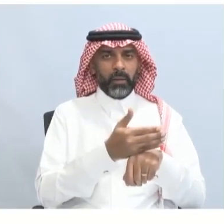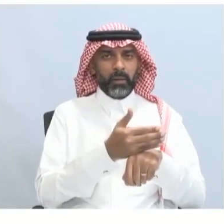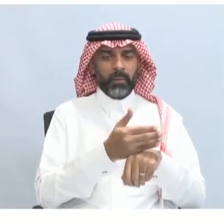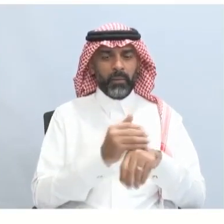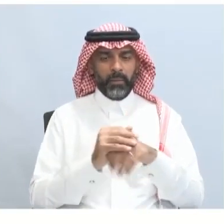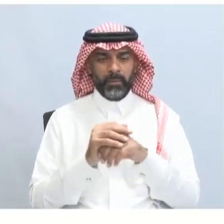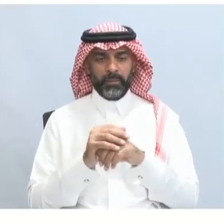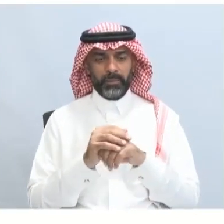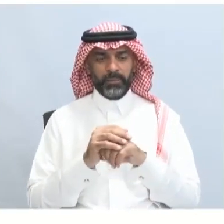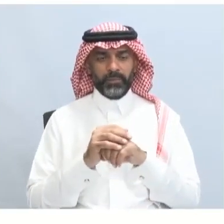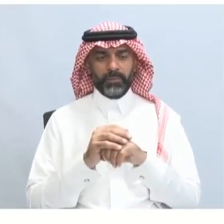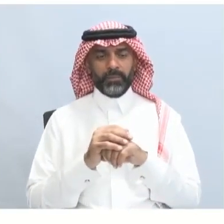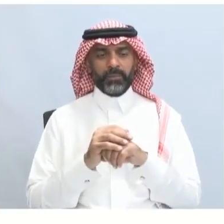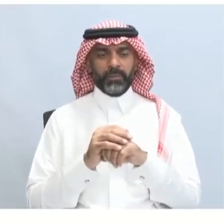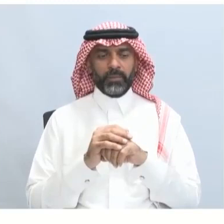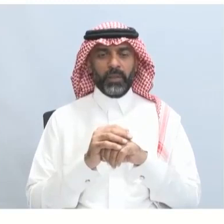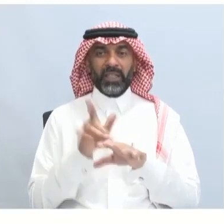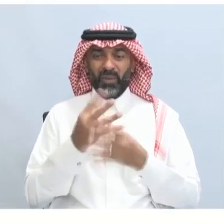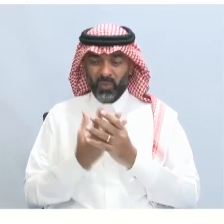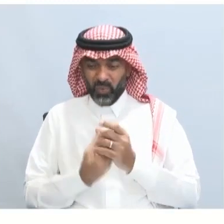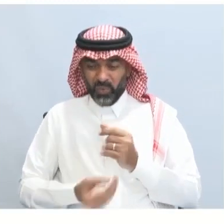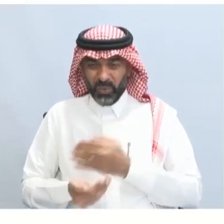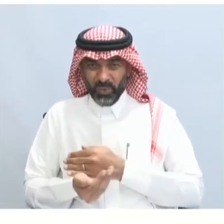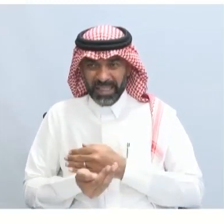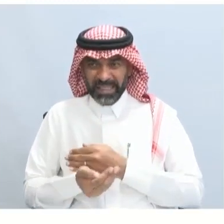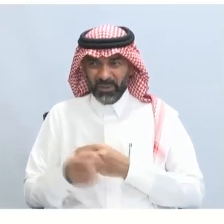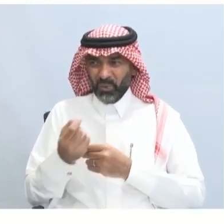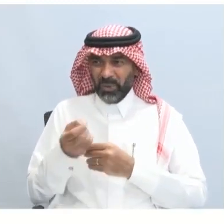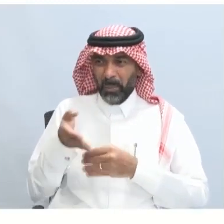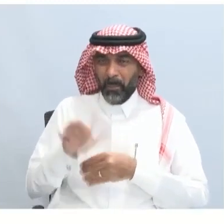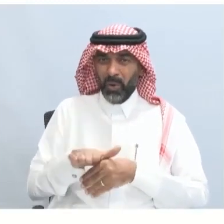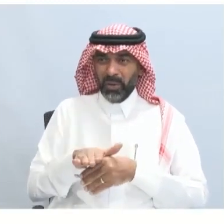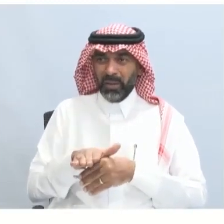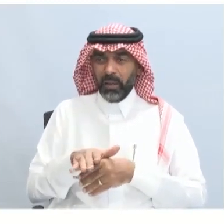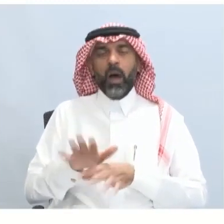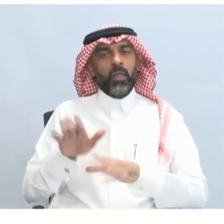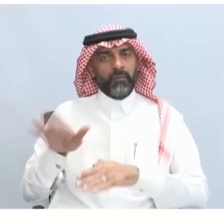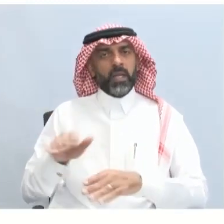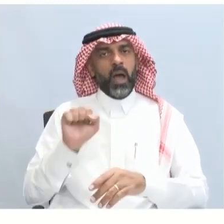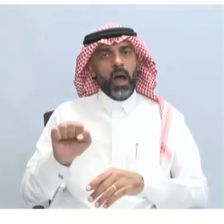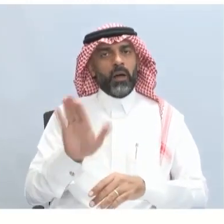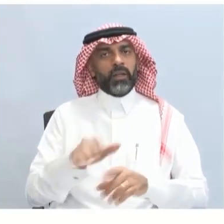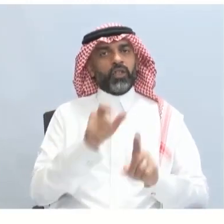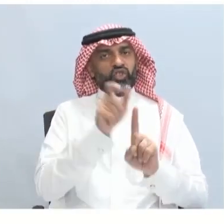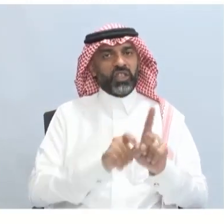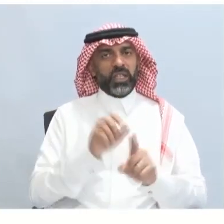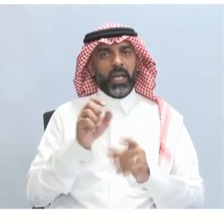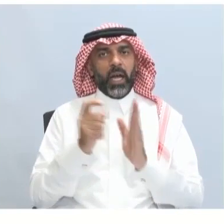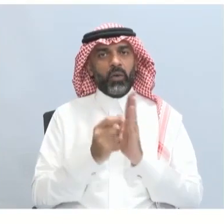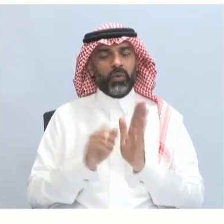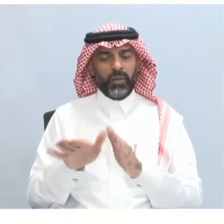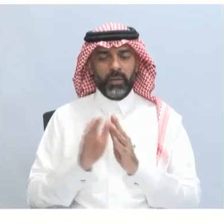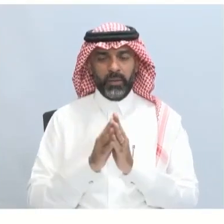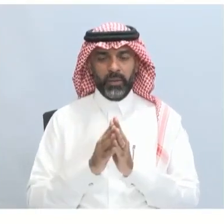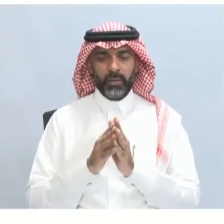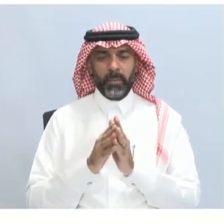فانه ينشى عن ذلك حقوق والتزامات حتى لو توفي بعد ذلك وعلى ذلك فان الجنين الذي يموت في بطن